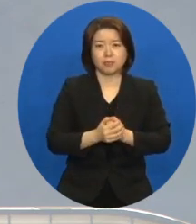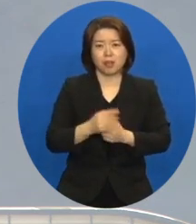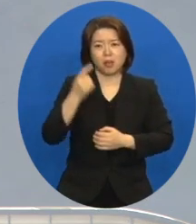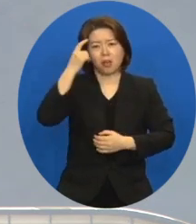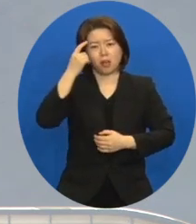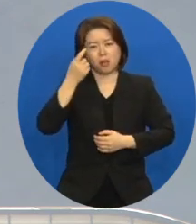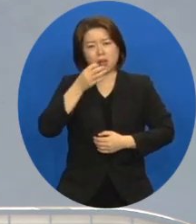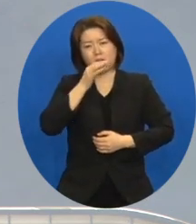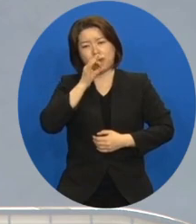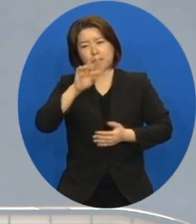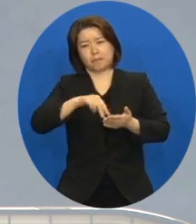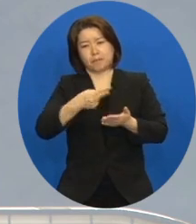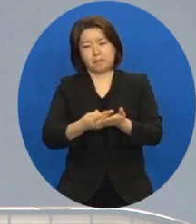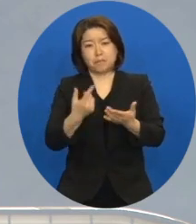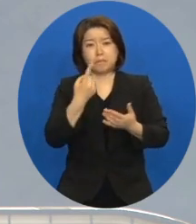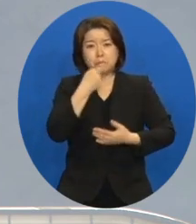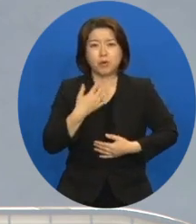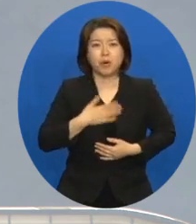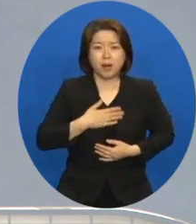기절하는 줄 알았어요.